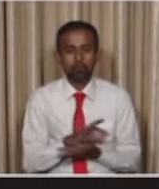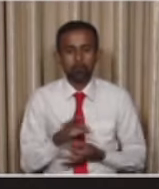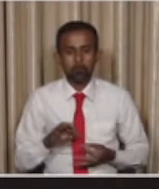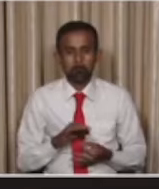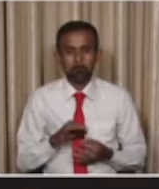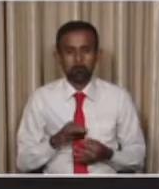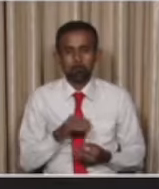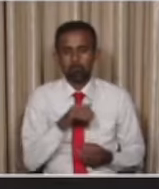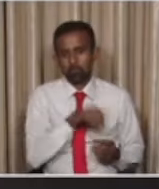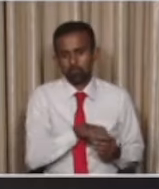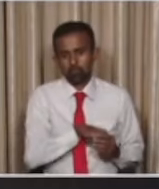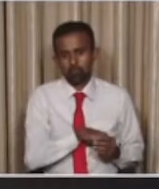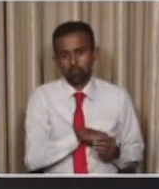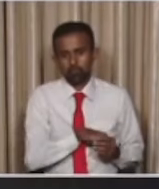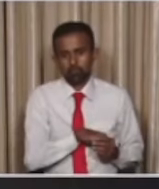ප්‍රජාතන්ත්‍රවාදී රාමුව තුල